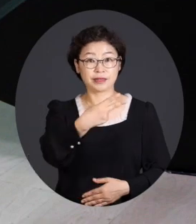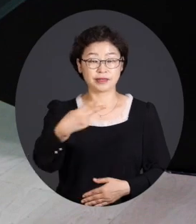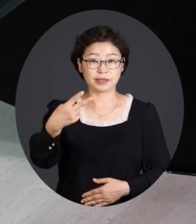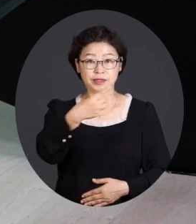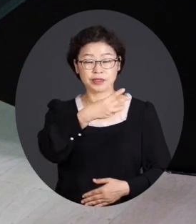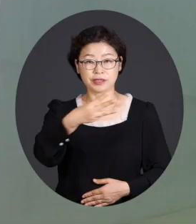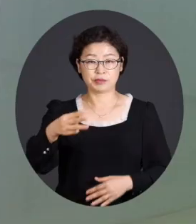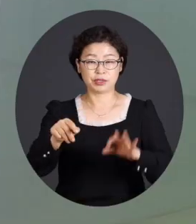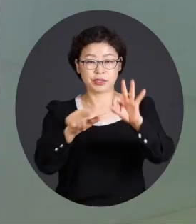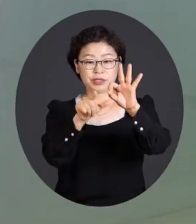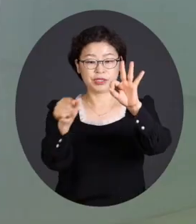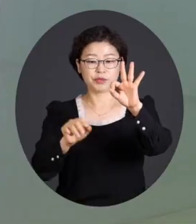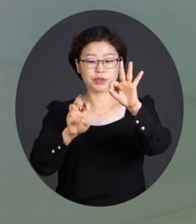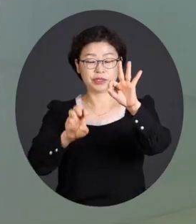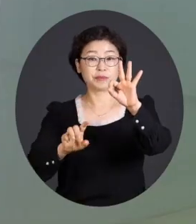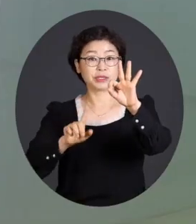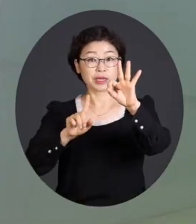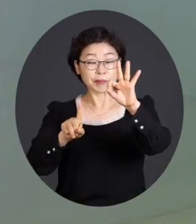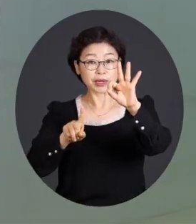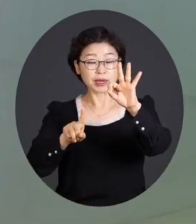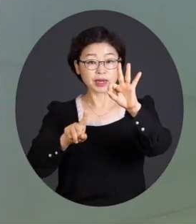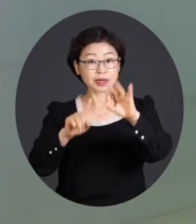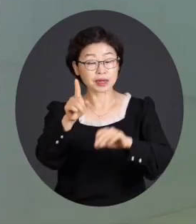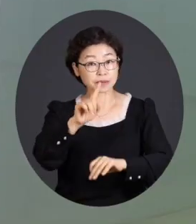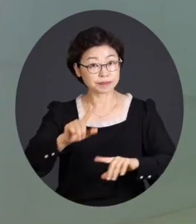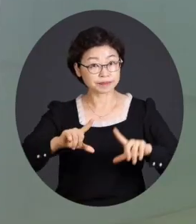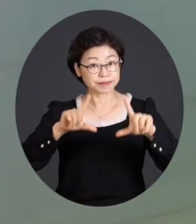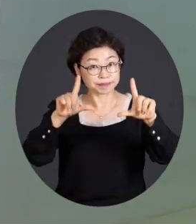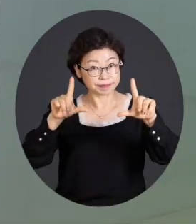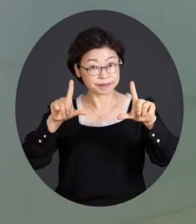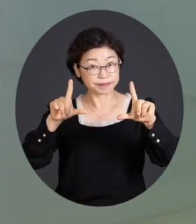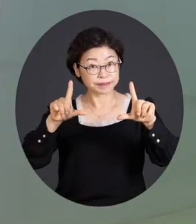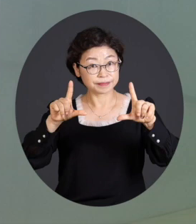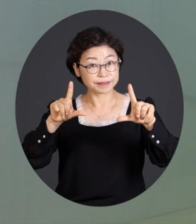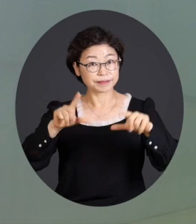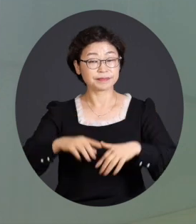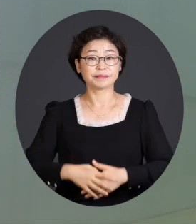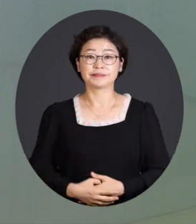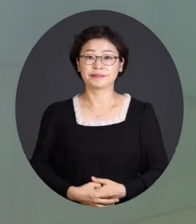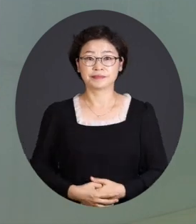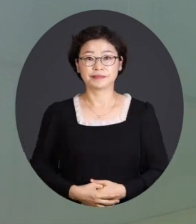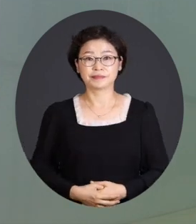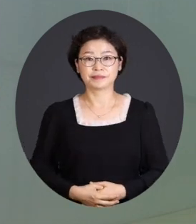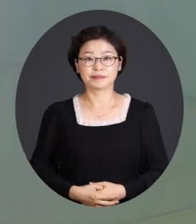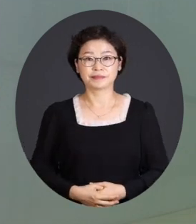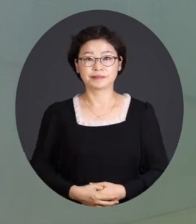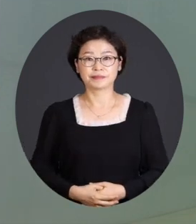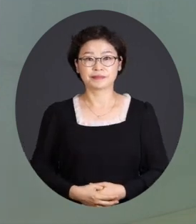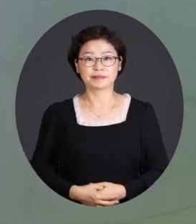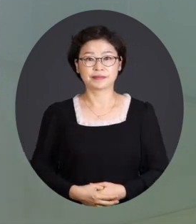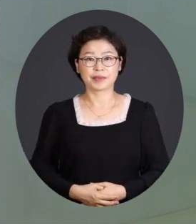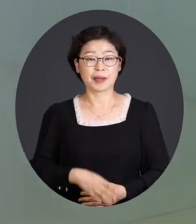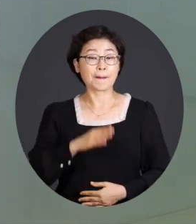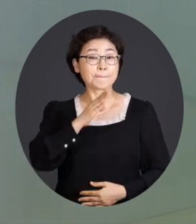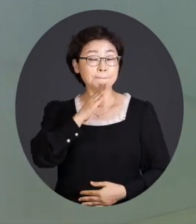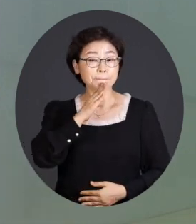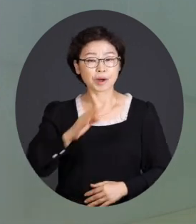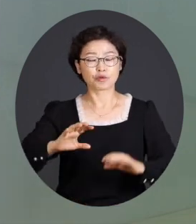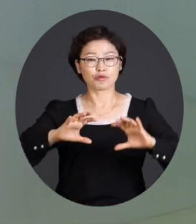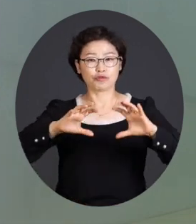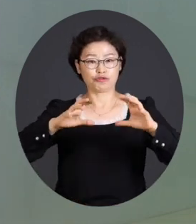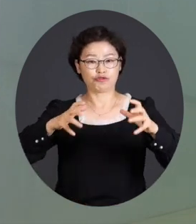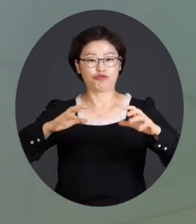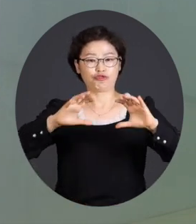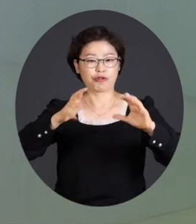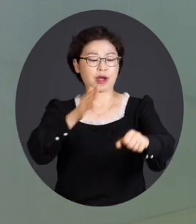(2003년 10월 31일이) 어떤 날인지 혹시 알고 계신가요? 바로 국가